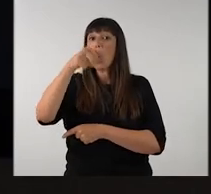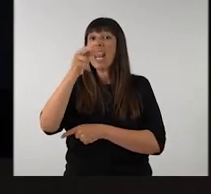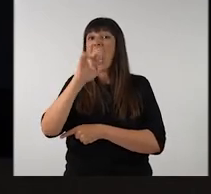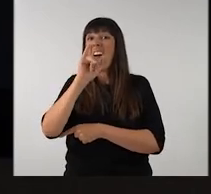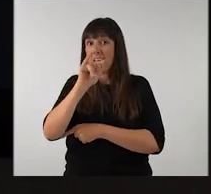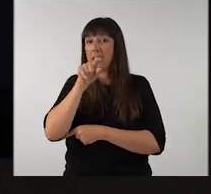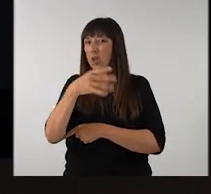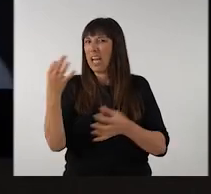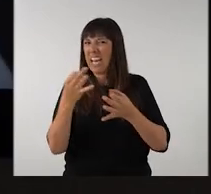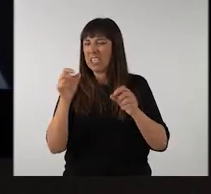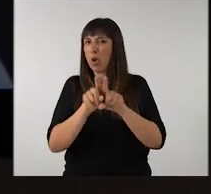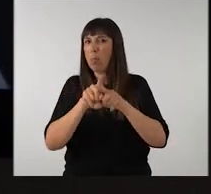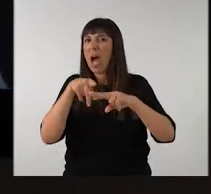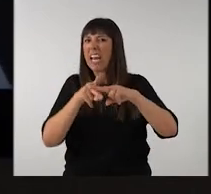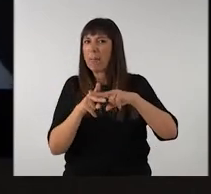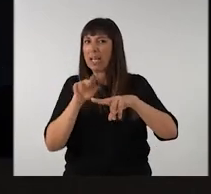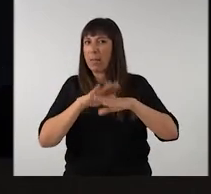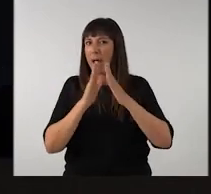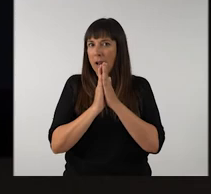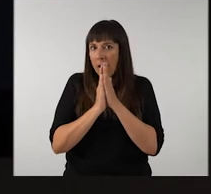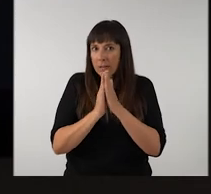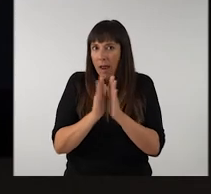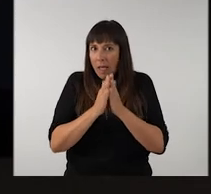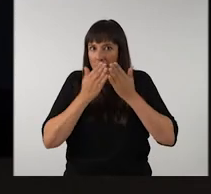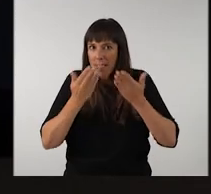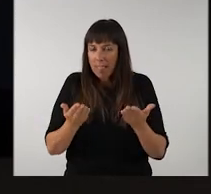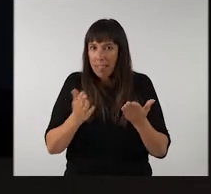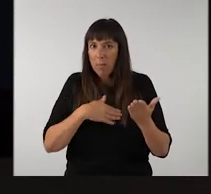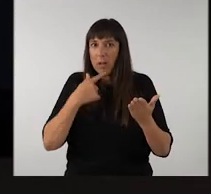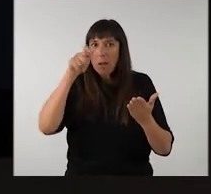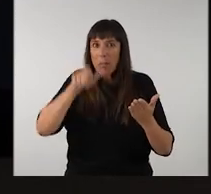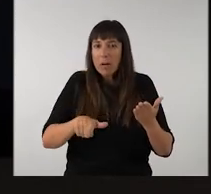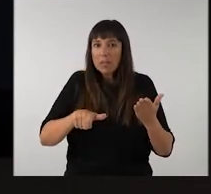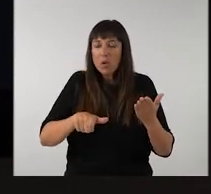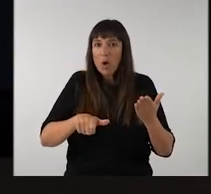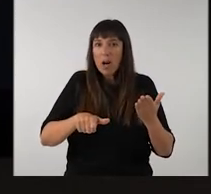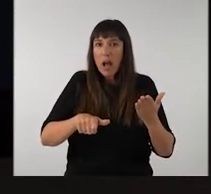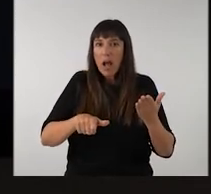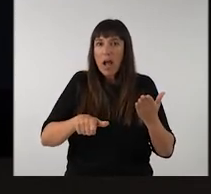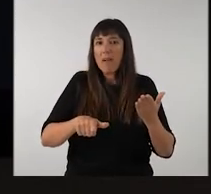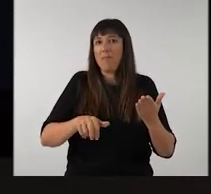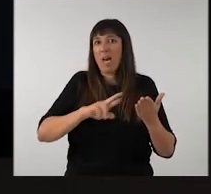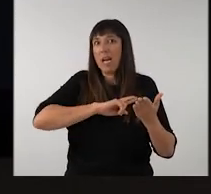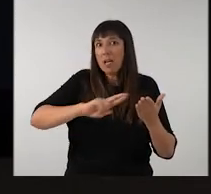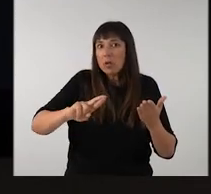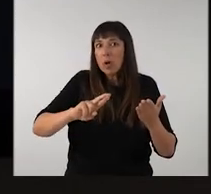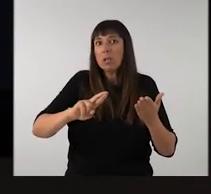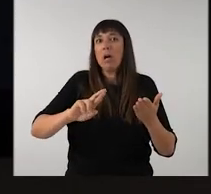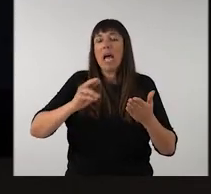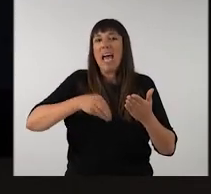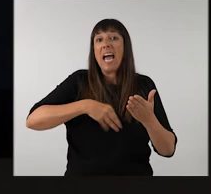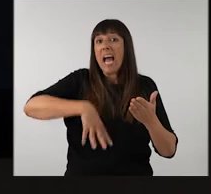mans, quasi com una eina per a la pregària, no? Perquè el fidel en qualsevol moment, encara que estigui fora de l'església, pugui treure'l, usar-lo i